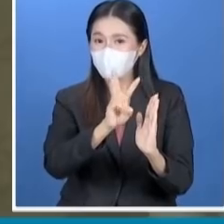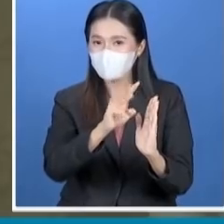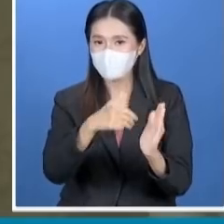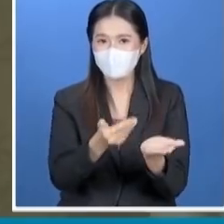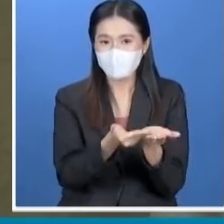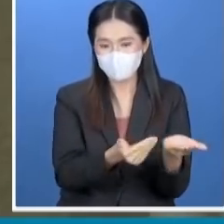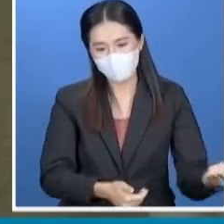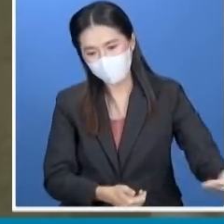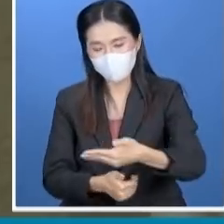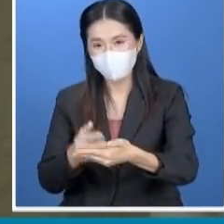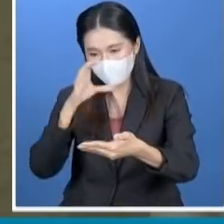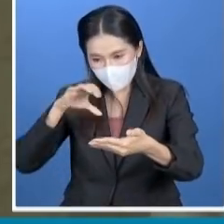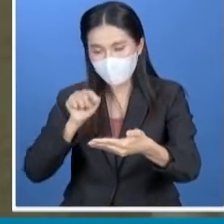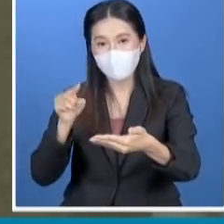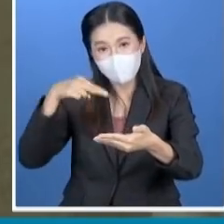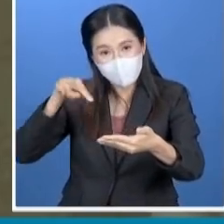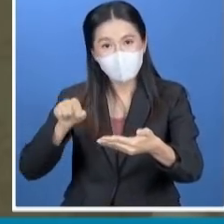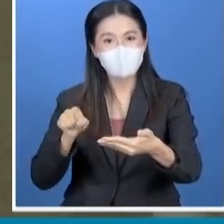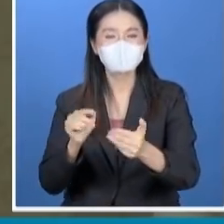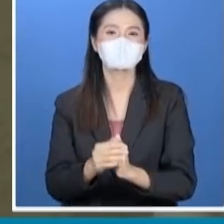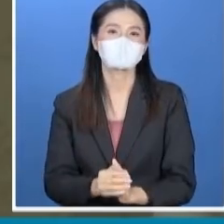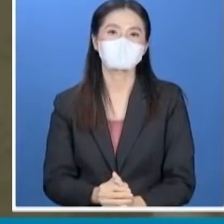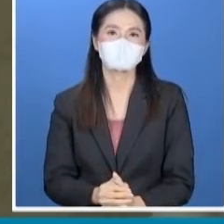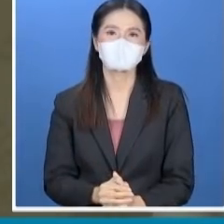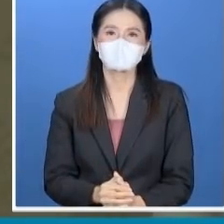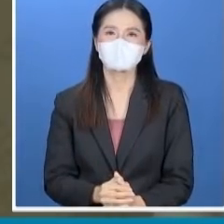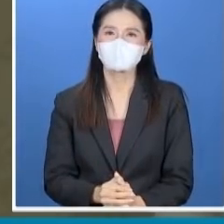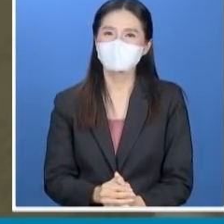วกลับแล้วก็วนนะครับประกอบกับ